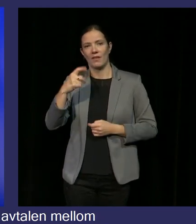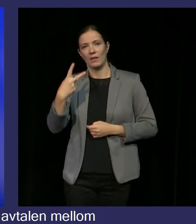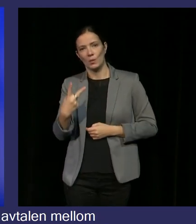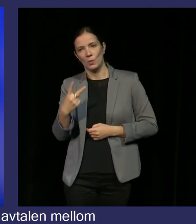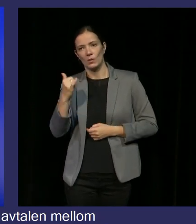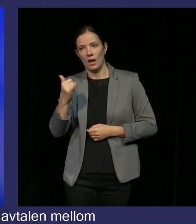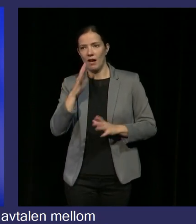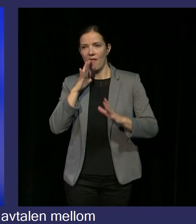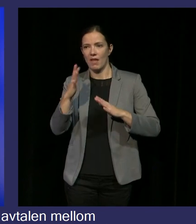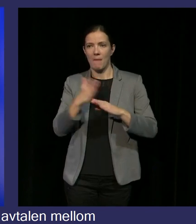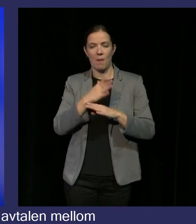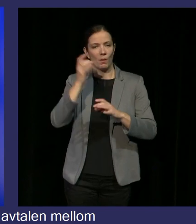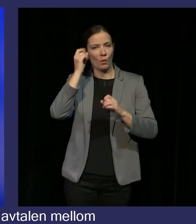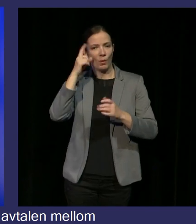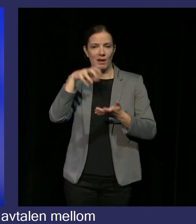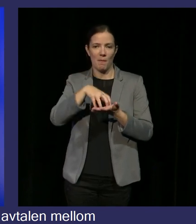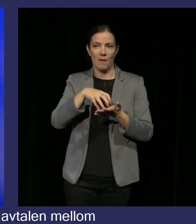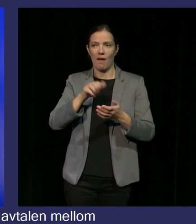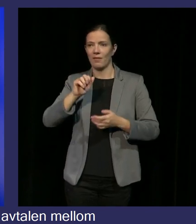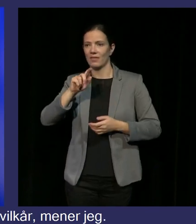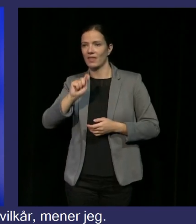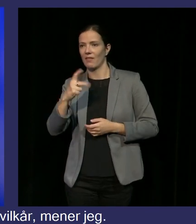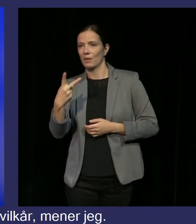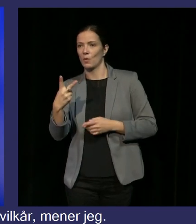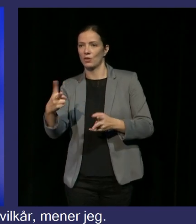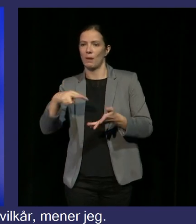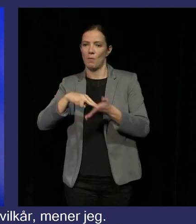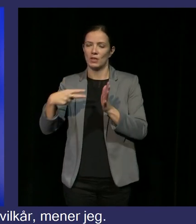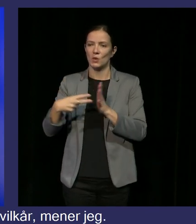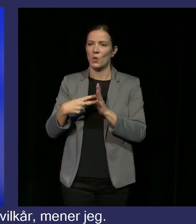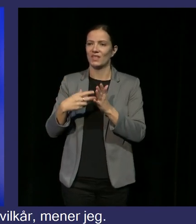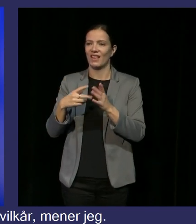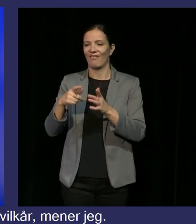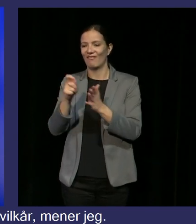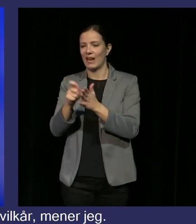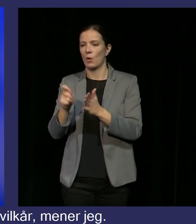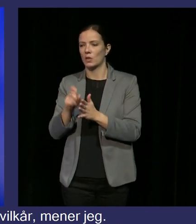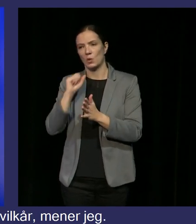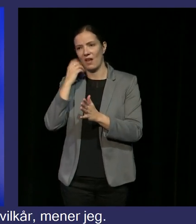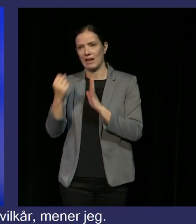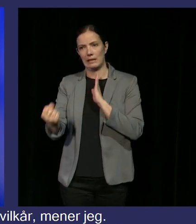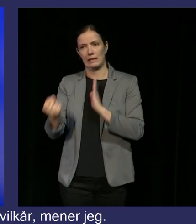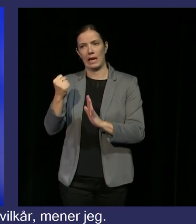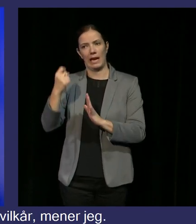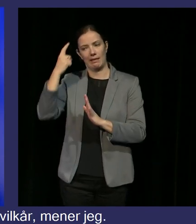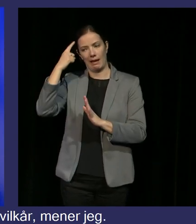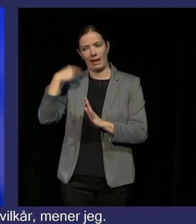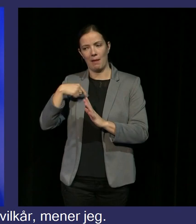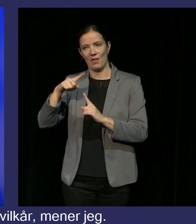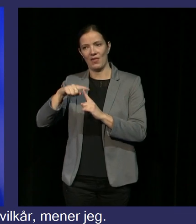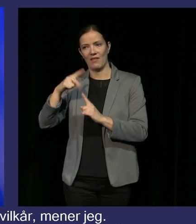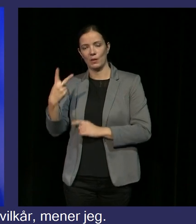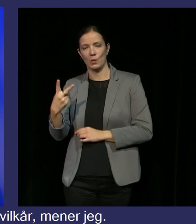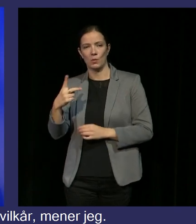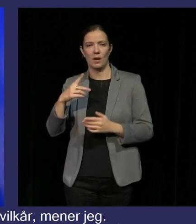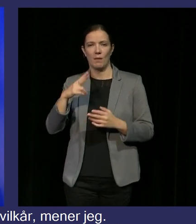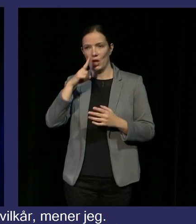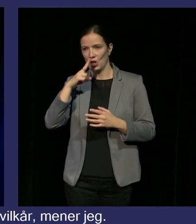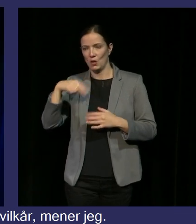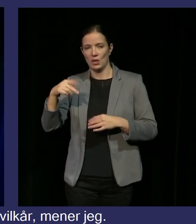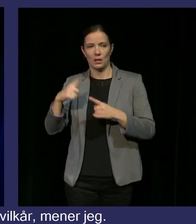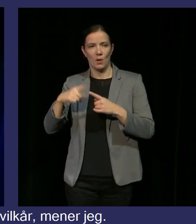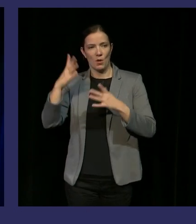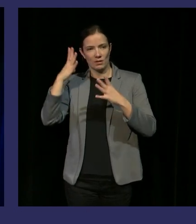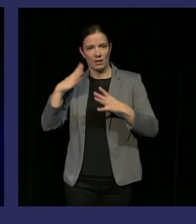mellom Kulturdepartementet og TV2, så det også konsesjonsvilkår. Det burde vært mye sterkere konsesjonsvilkår, mener jeg, på nynorsk rettigheter på samisk og for TV2.